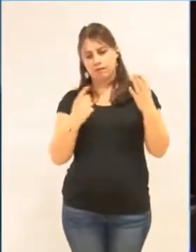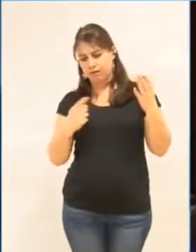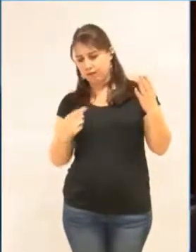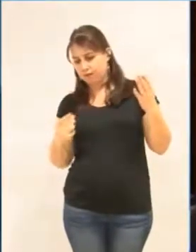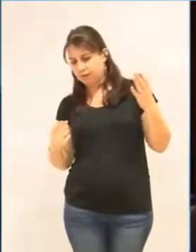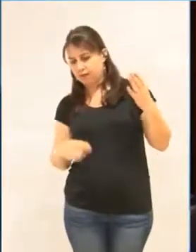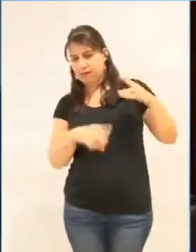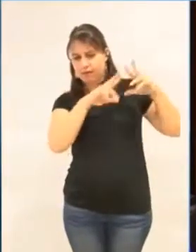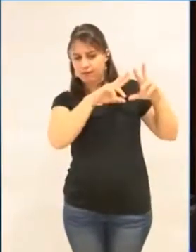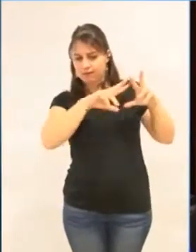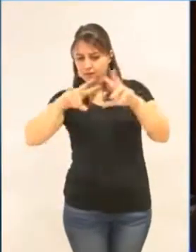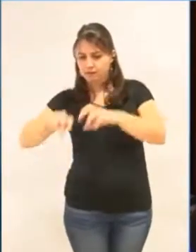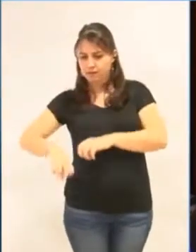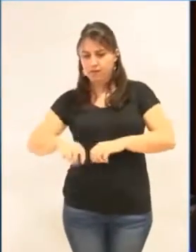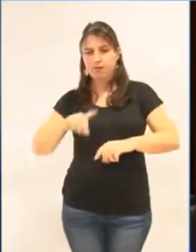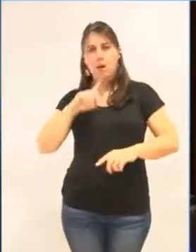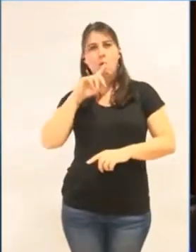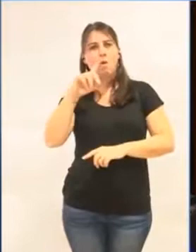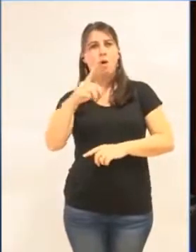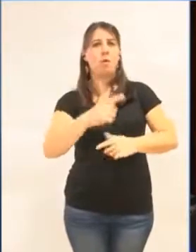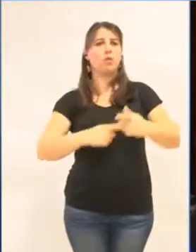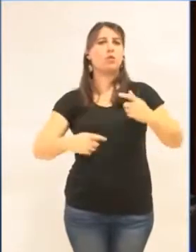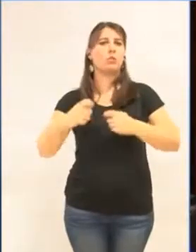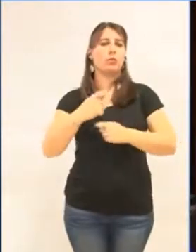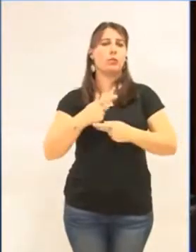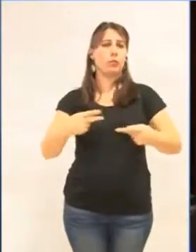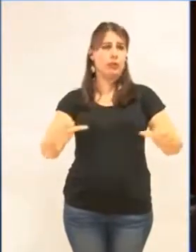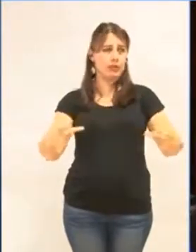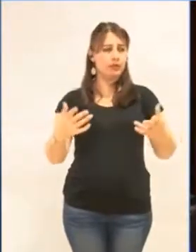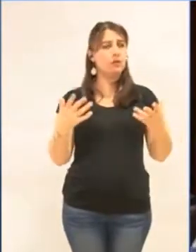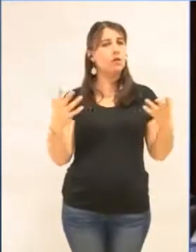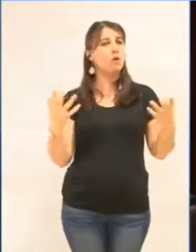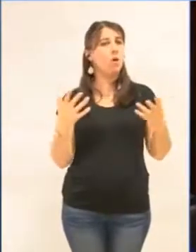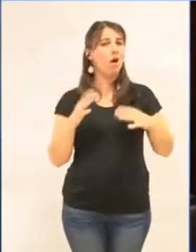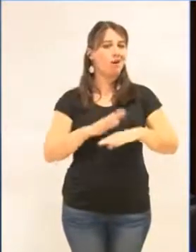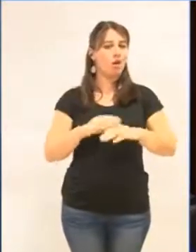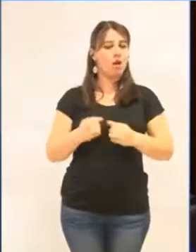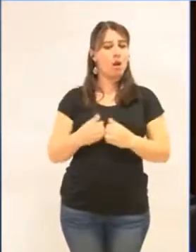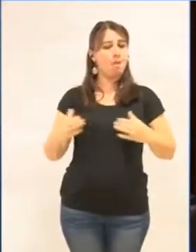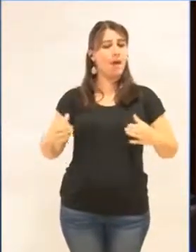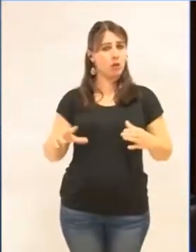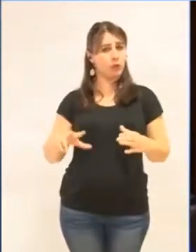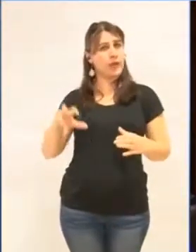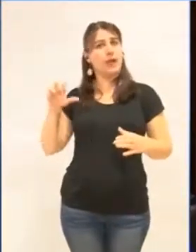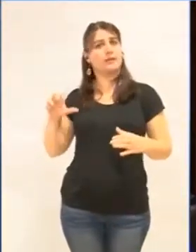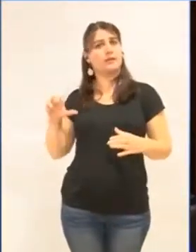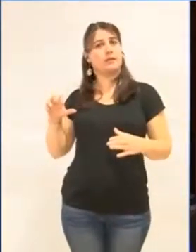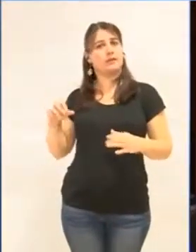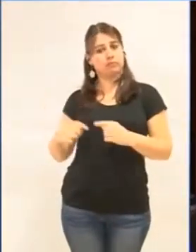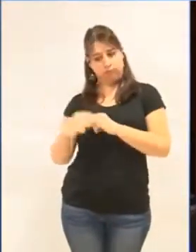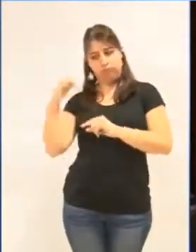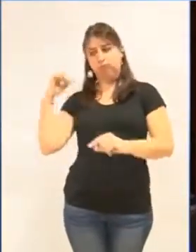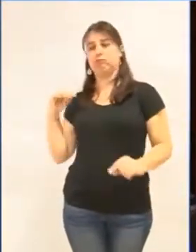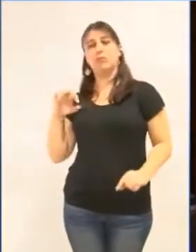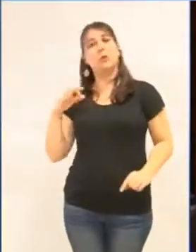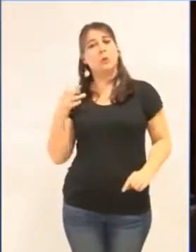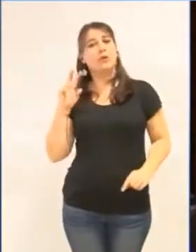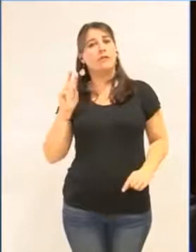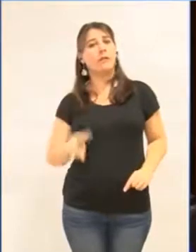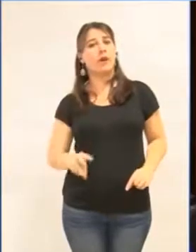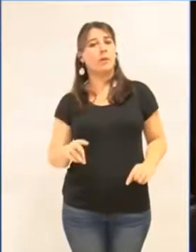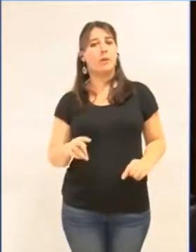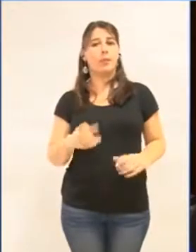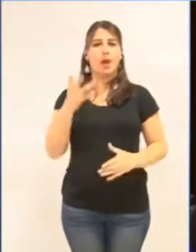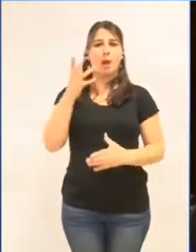publique, il y a des remarques qui concernent aussi la majorité précédente sur le manque